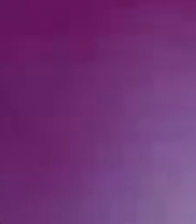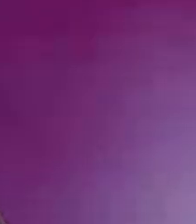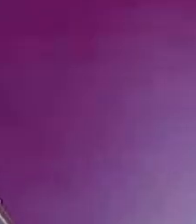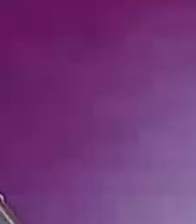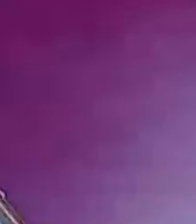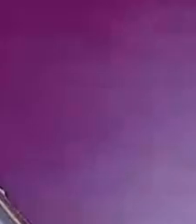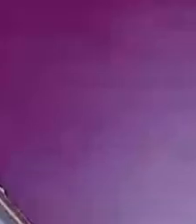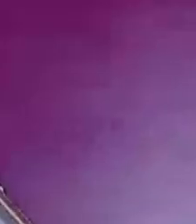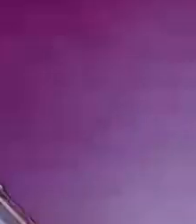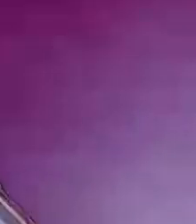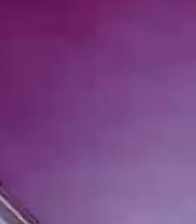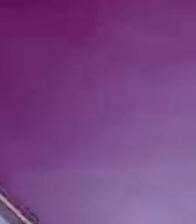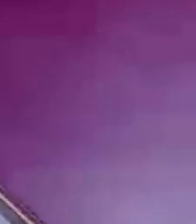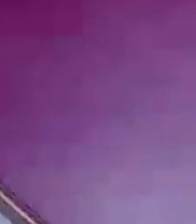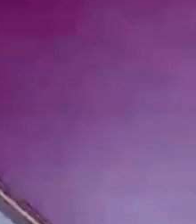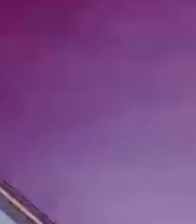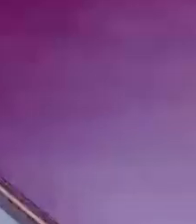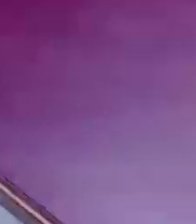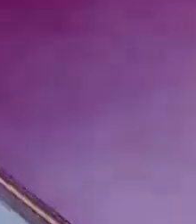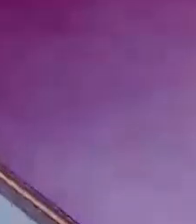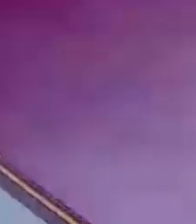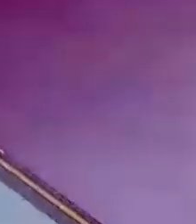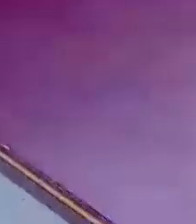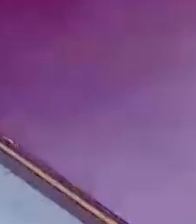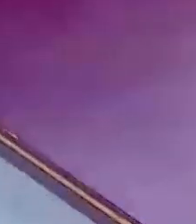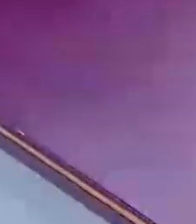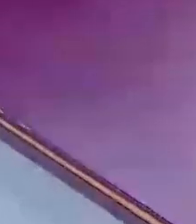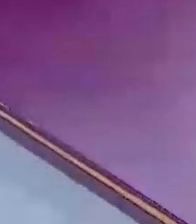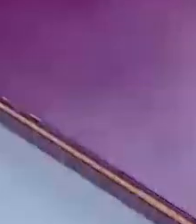тіліндегі жаңалықтар топтамасы, онымен әріптесім Диас Махамбетов таныстырады. Тізгін өзіңде.